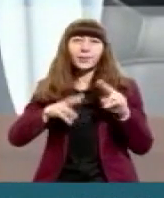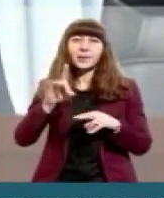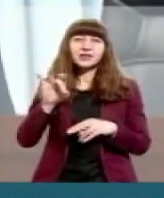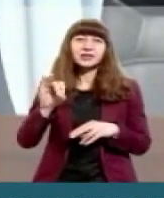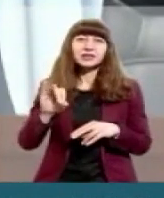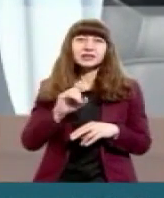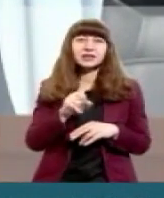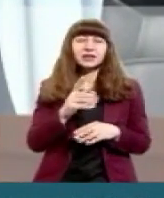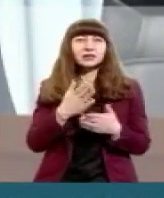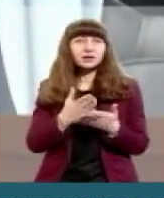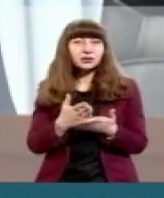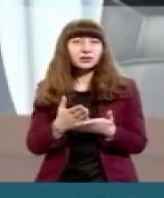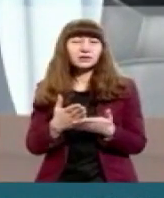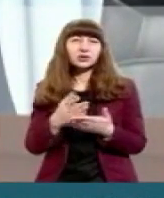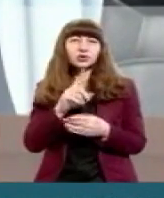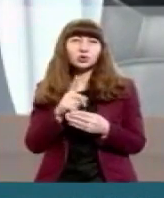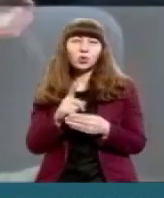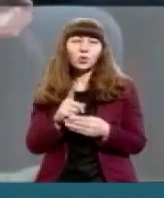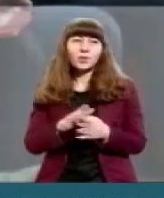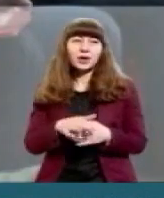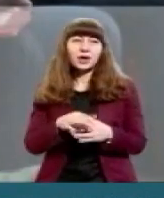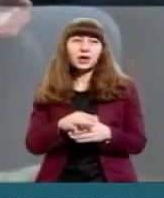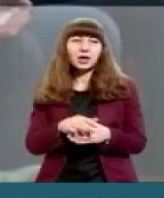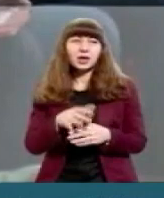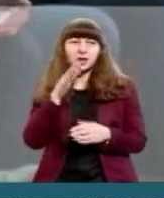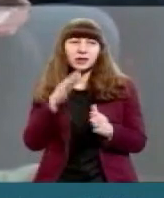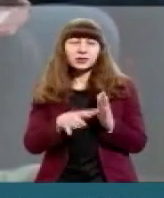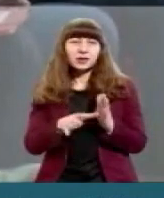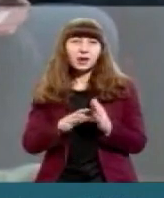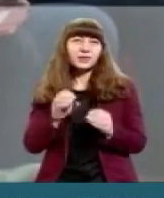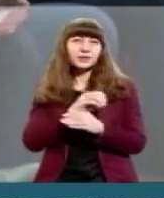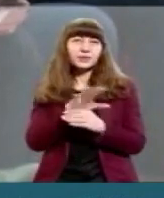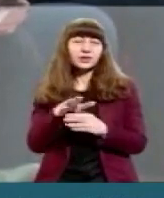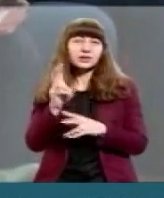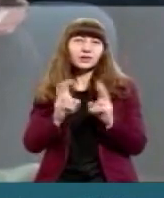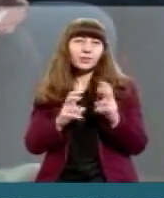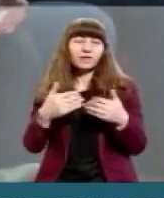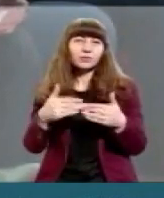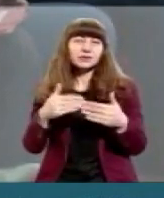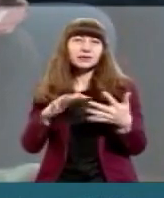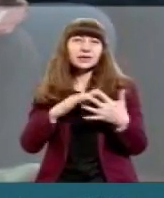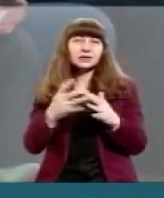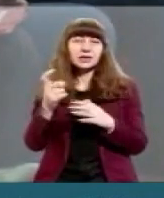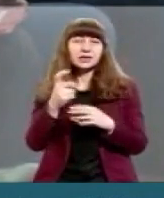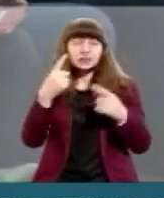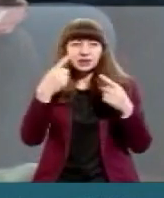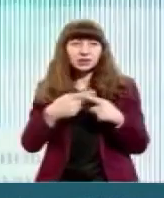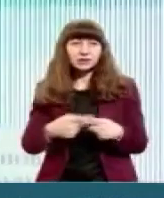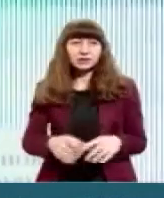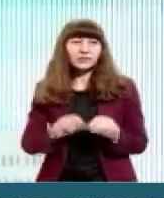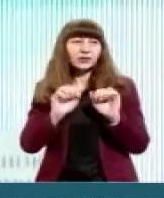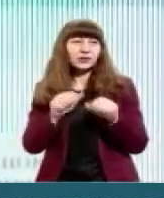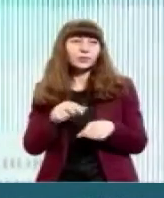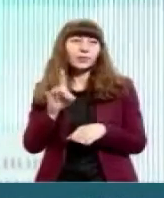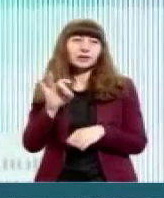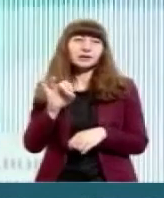Батыс. Она расположена так, чтобы питать на территории индустриальной зоны заводы по производству сельхозтехники, автокомпонентов.